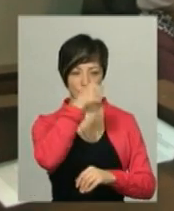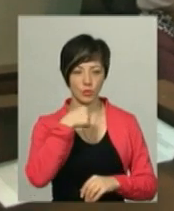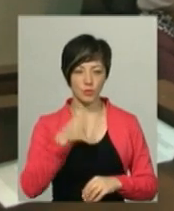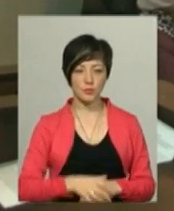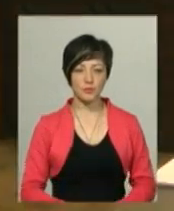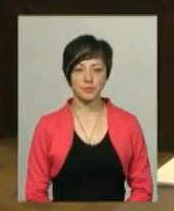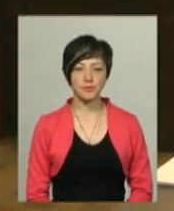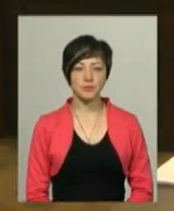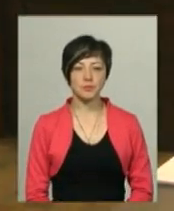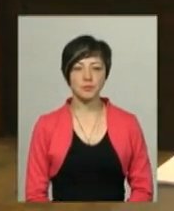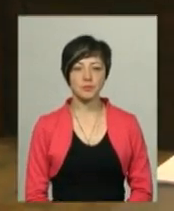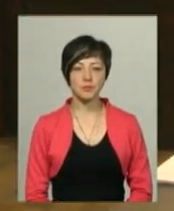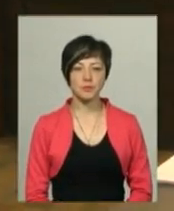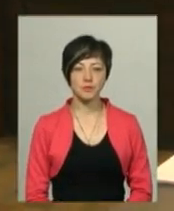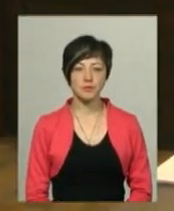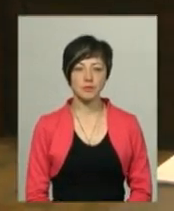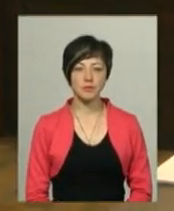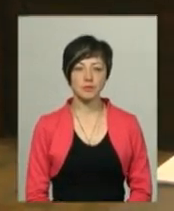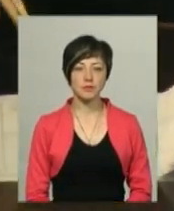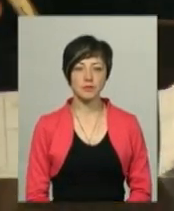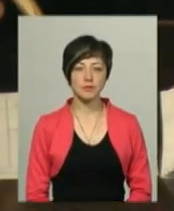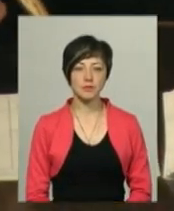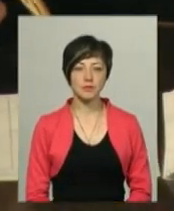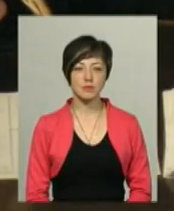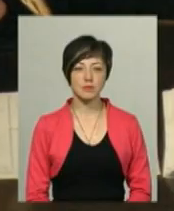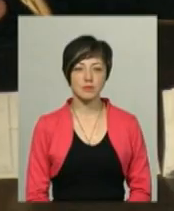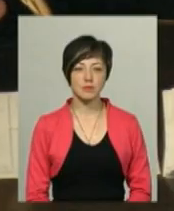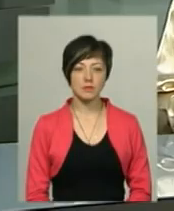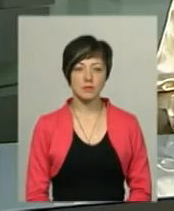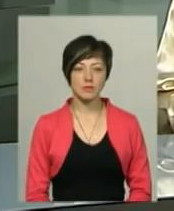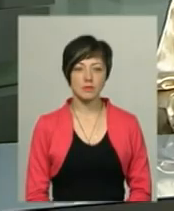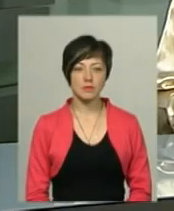року. Ірина Денисенко, Анастасія Олексюк, Дем'ян Цегольник. Новини Поділля-Центр.